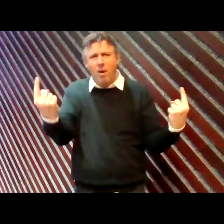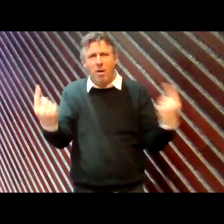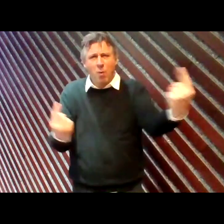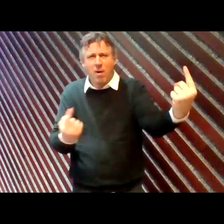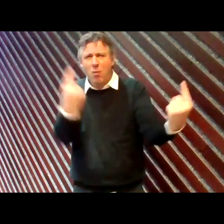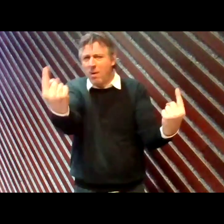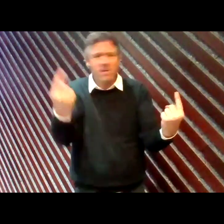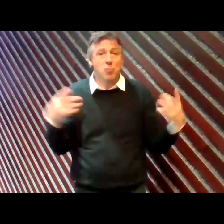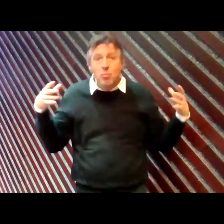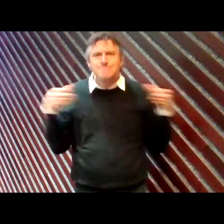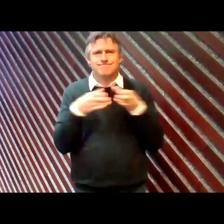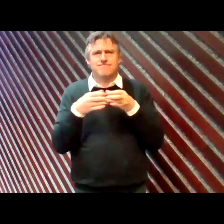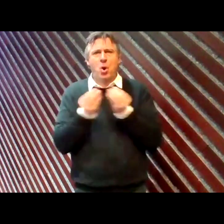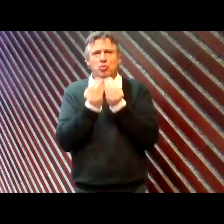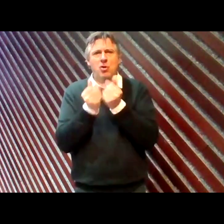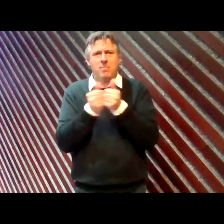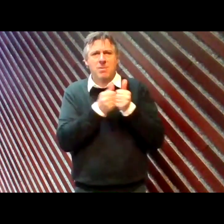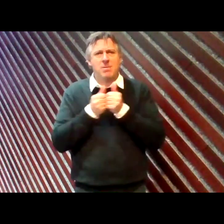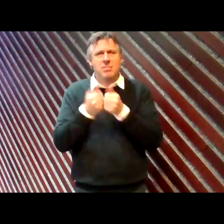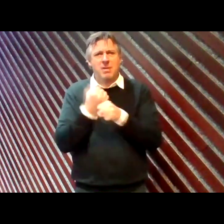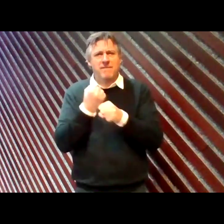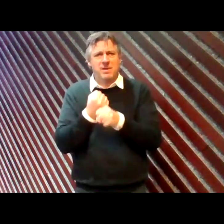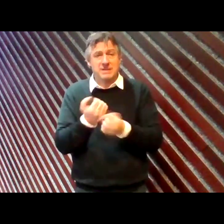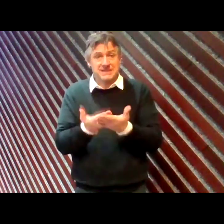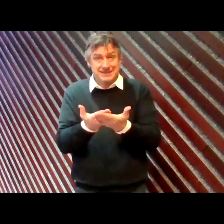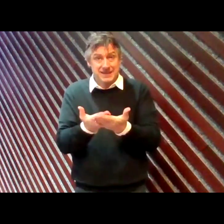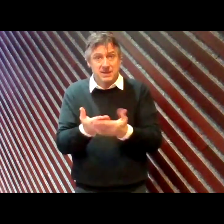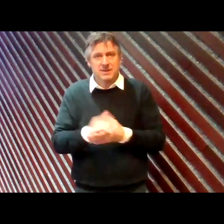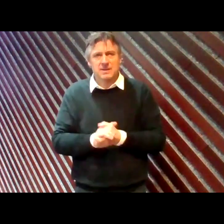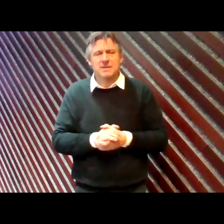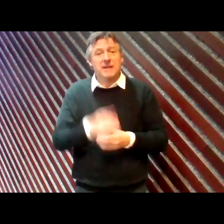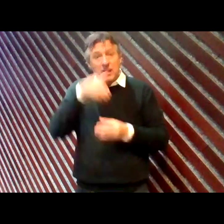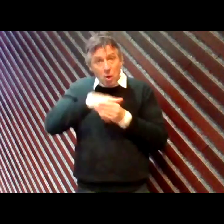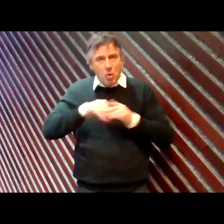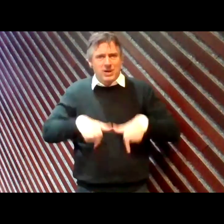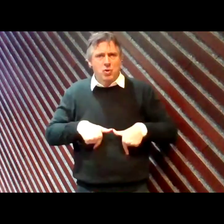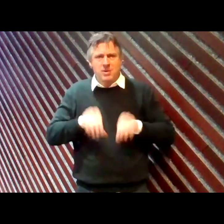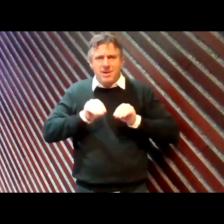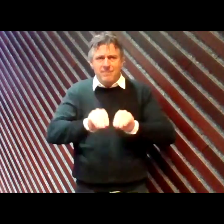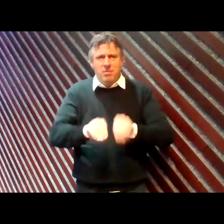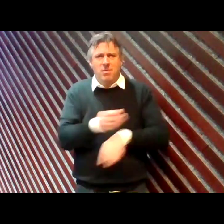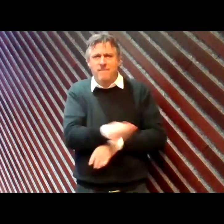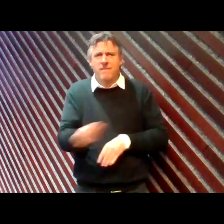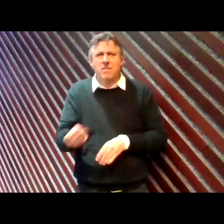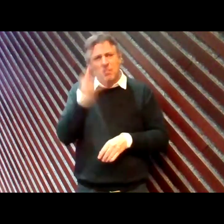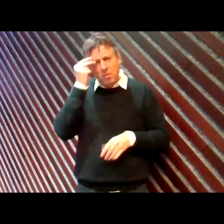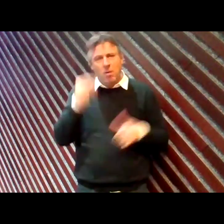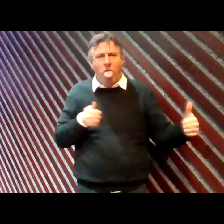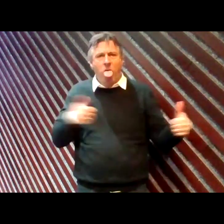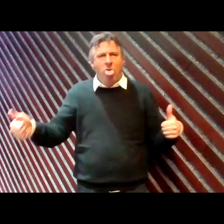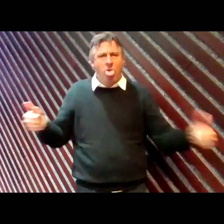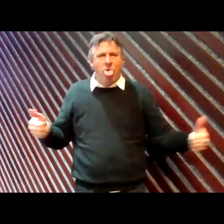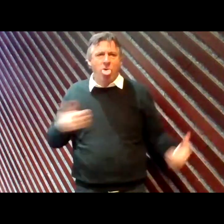ça il faut que il faut que il qu'il y ait